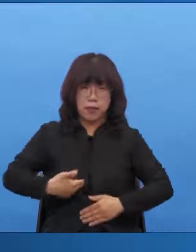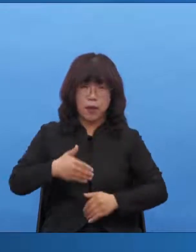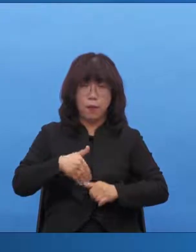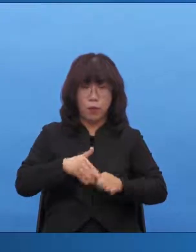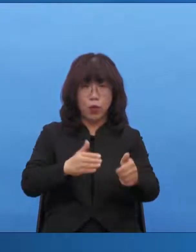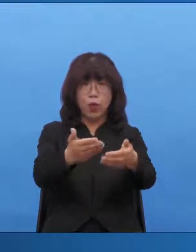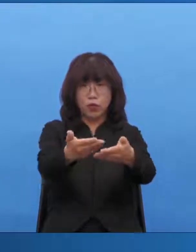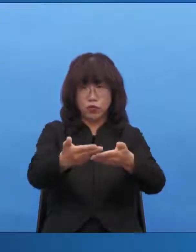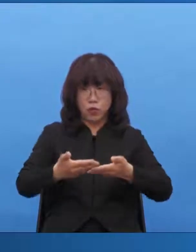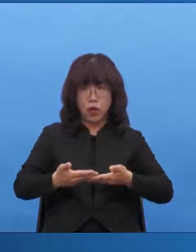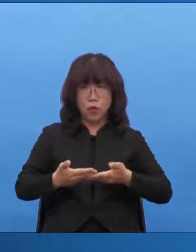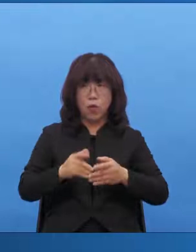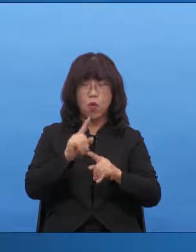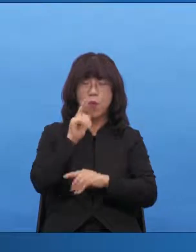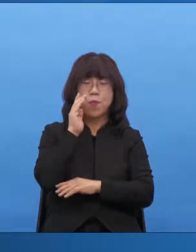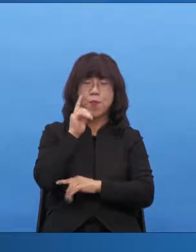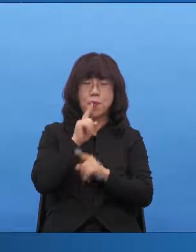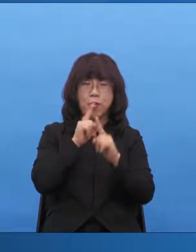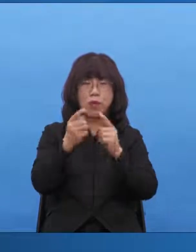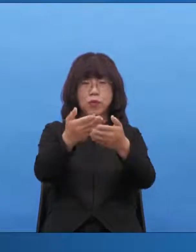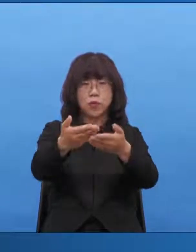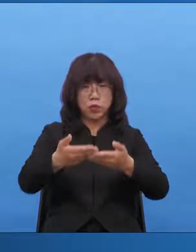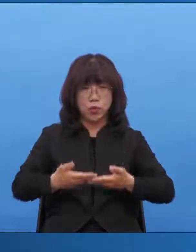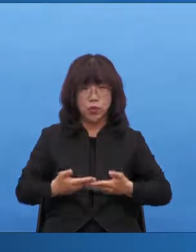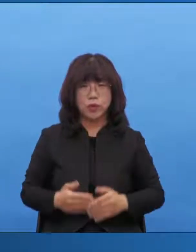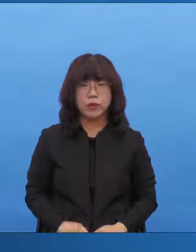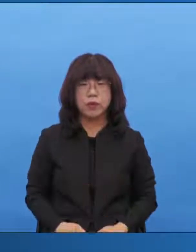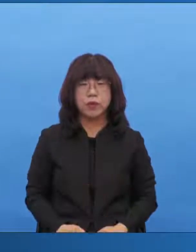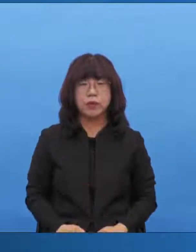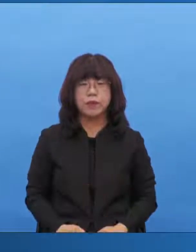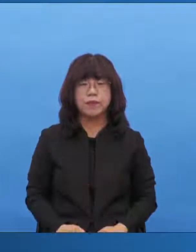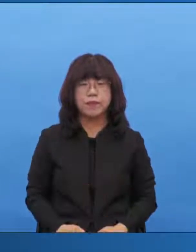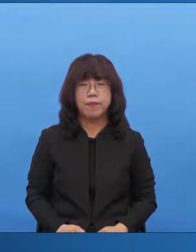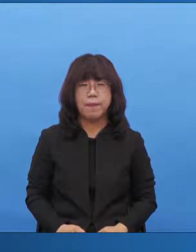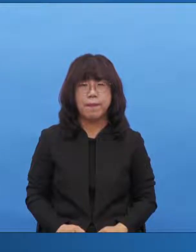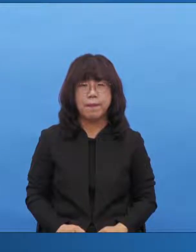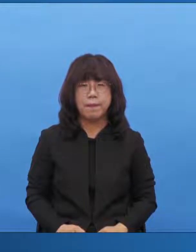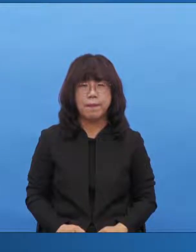사모수련의 재훈련은 오는 6월 11일까지 온라인으로 진행됩니다.